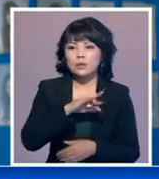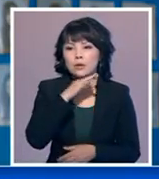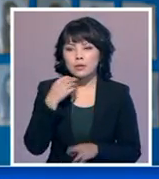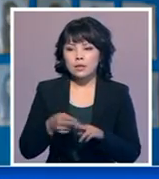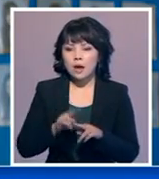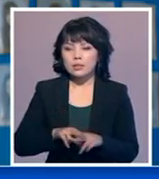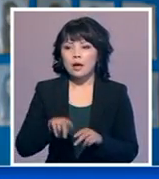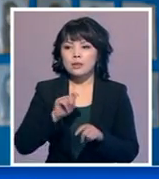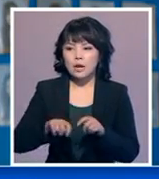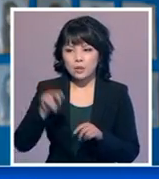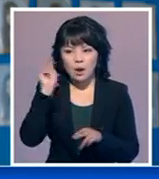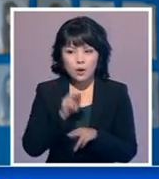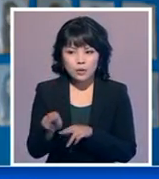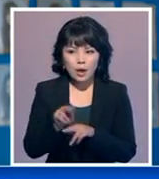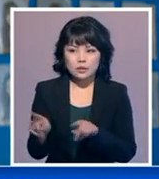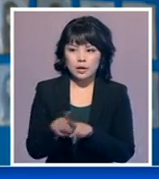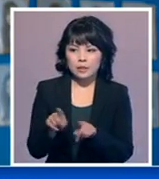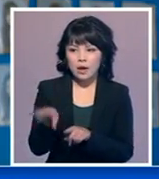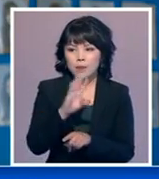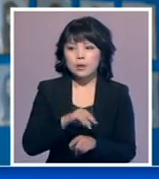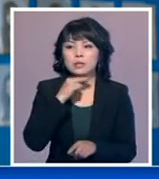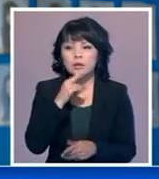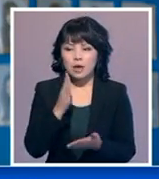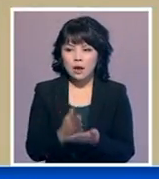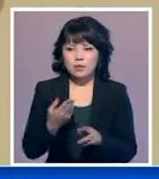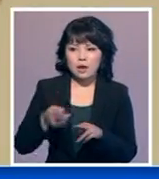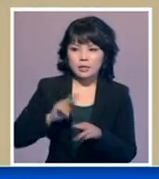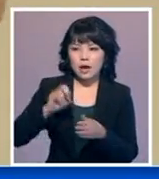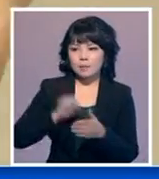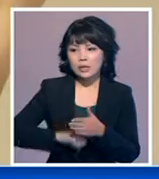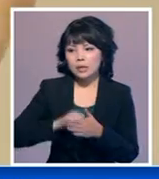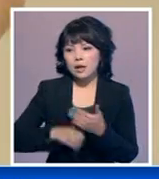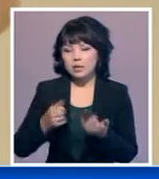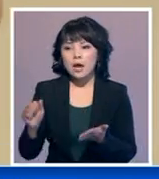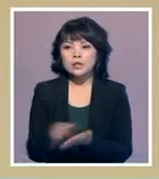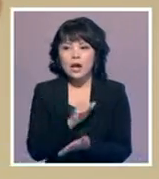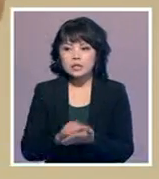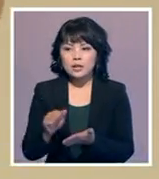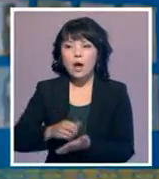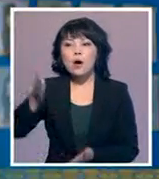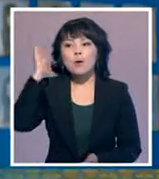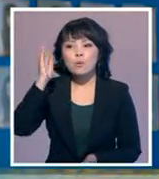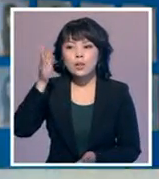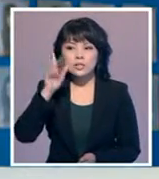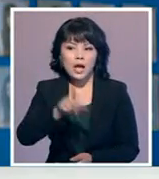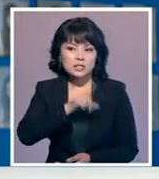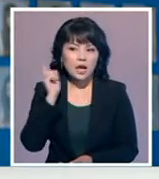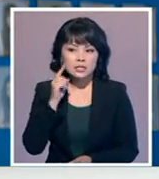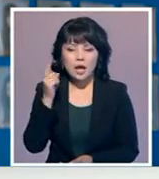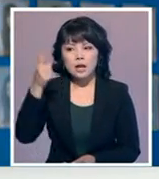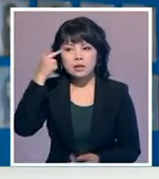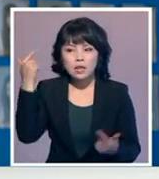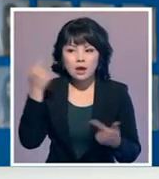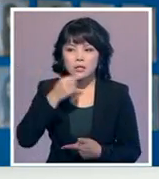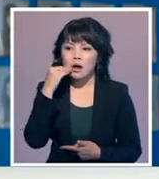көңіл бөлінген. Және сол себепті мен өте қатты қуаныштымын. Доктринада болашақ жастардың білімге деген көзқарасы,